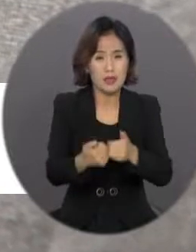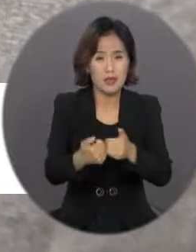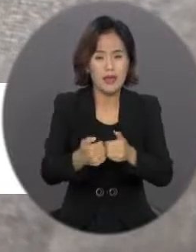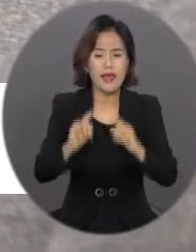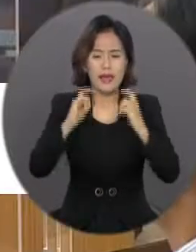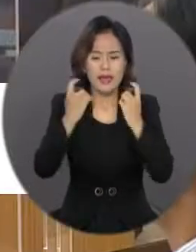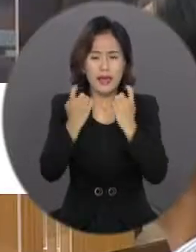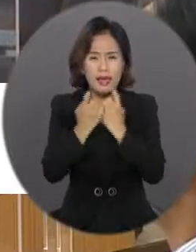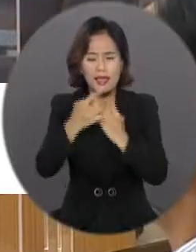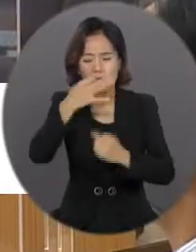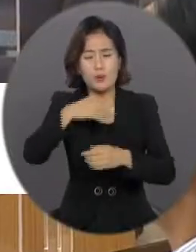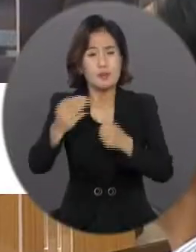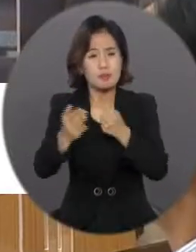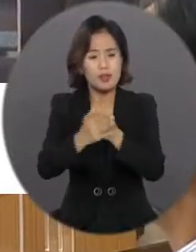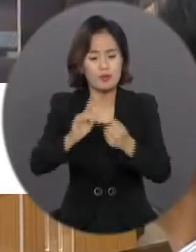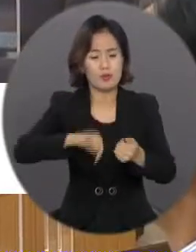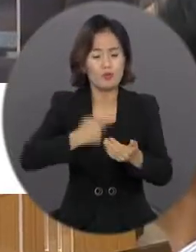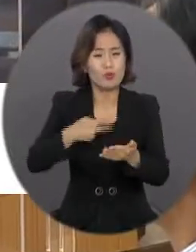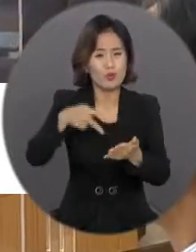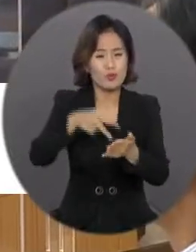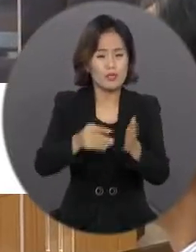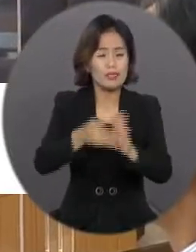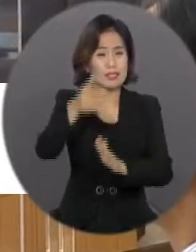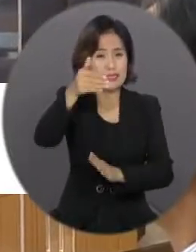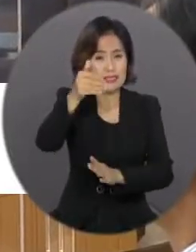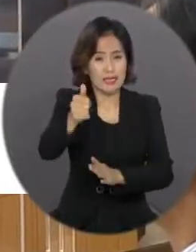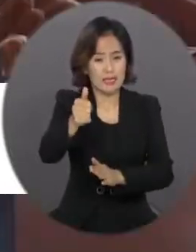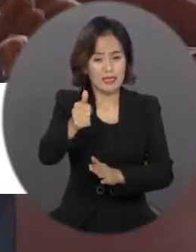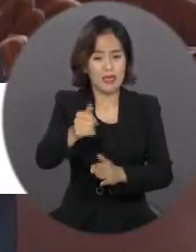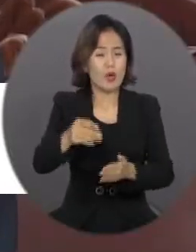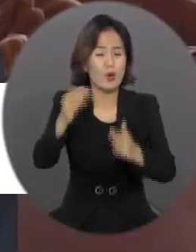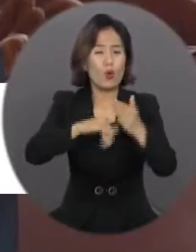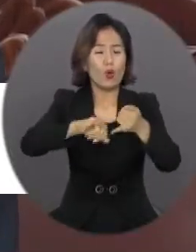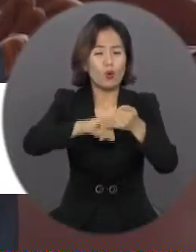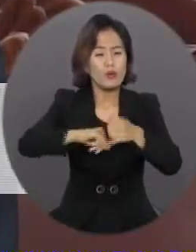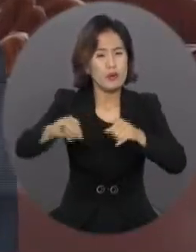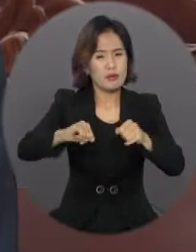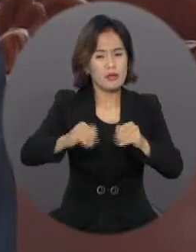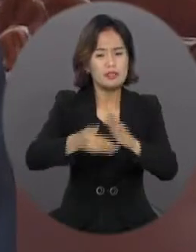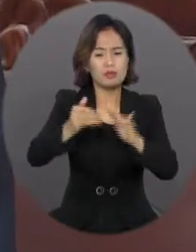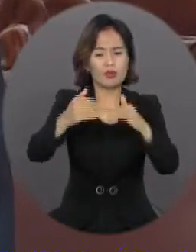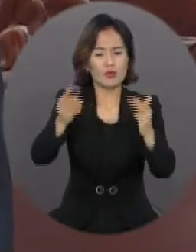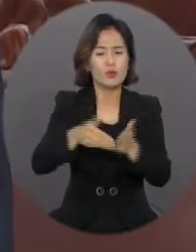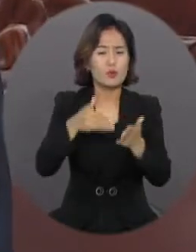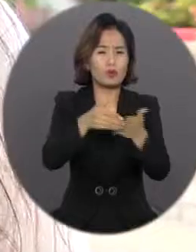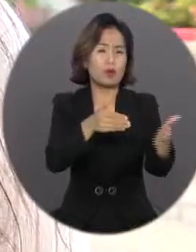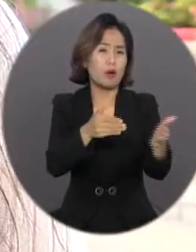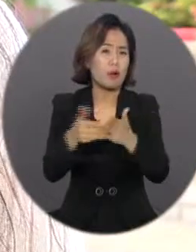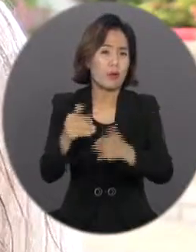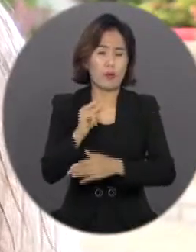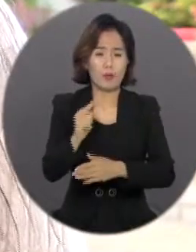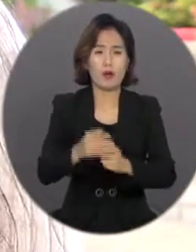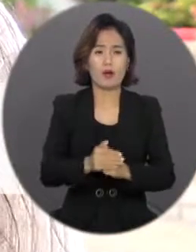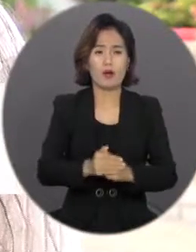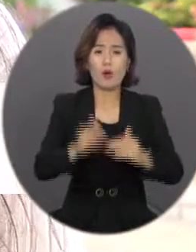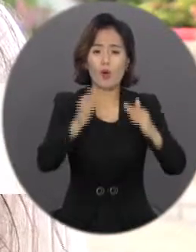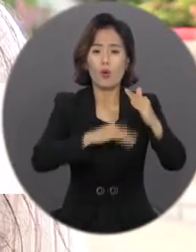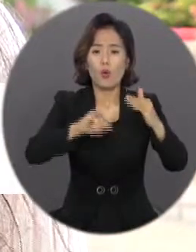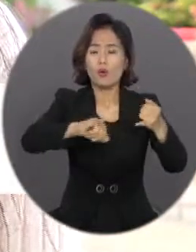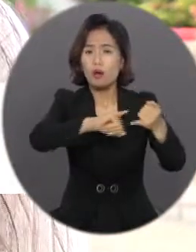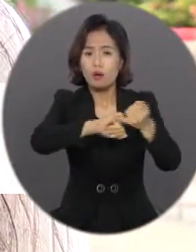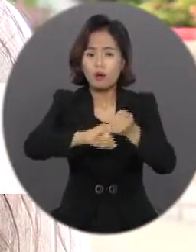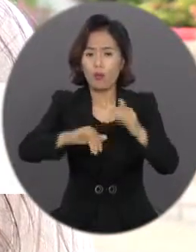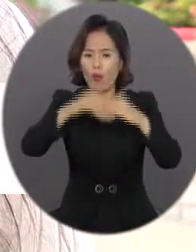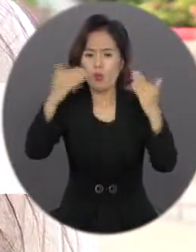때문에 무소속 시장의 공약 이행과 시민들의 요구를 거스른다고 비판합니다. 공약으로도 모두가